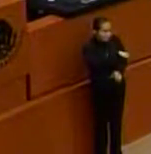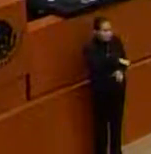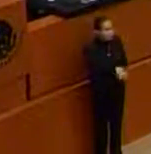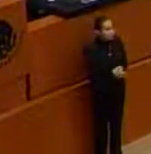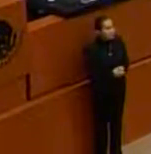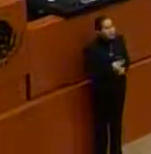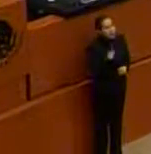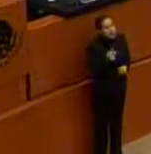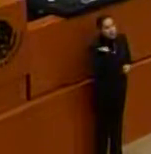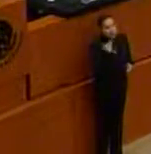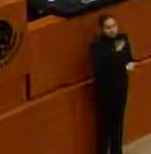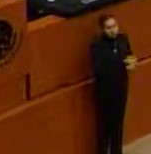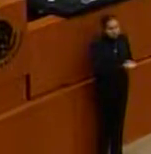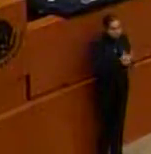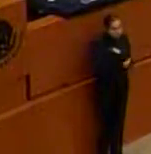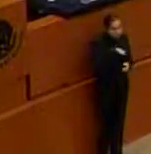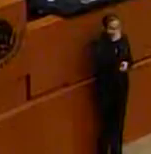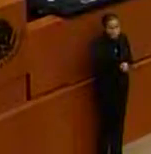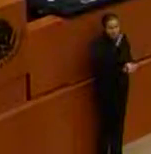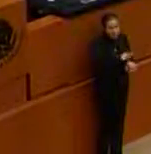chez les seniors. Slide.